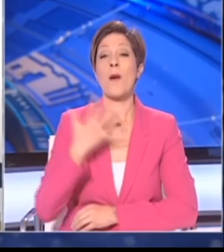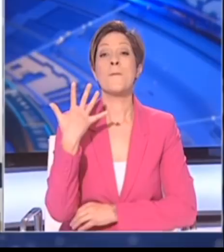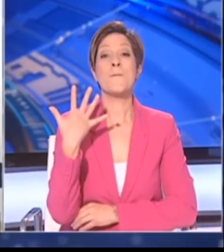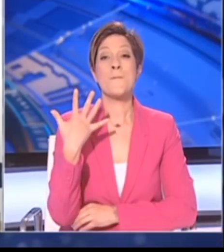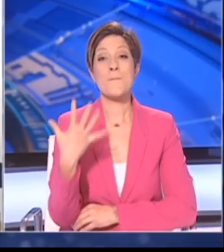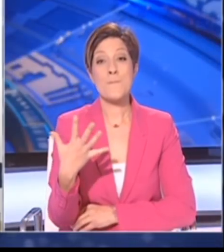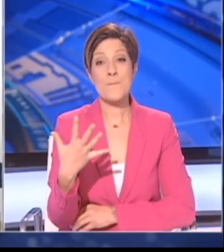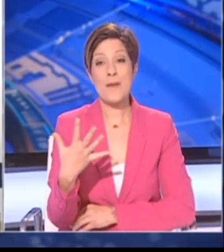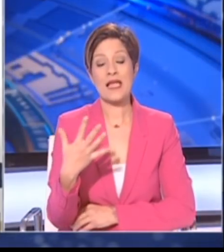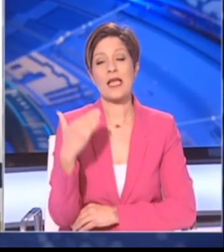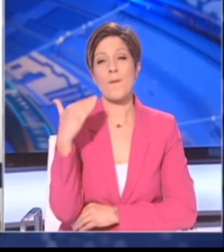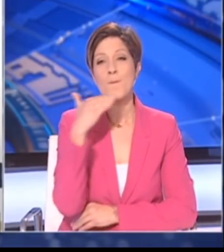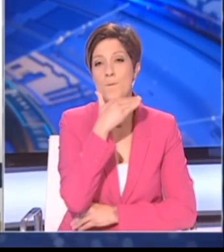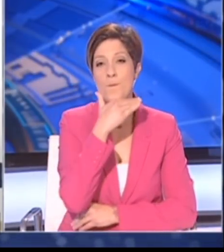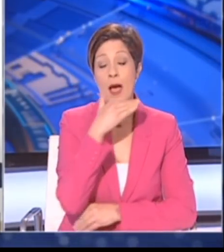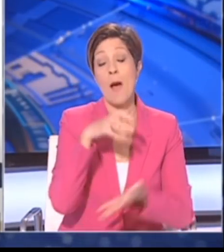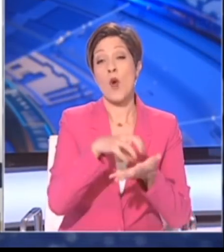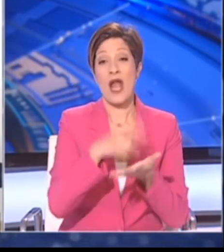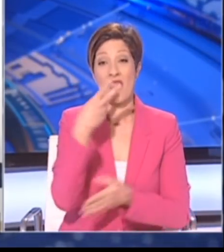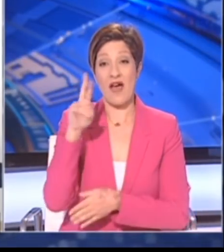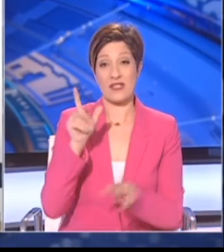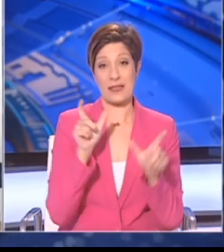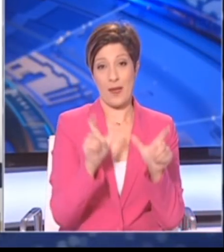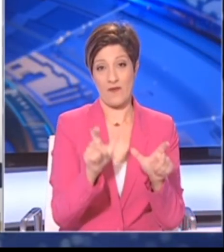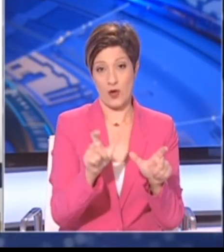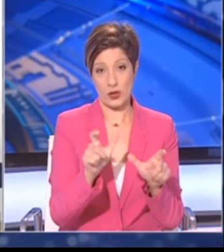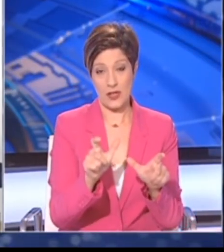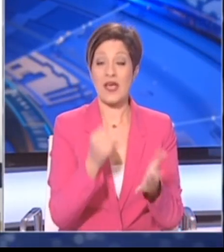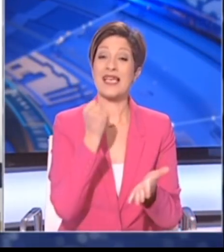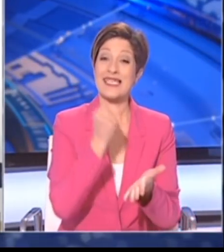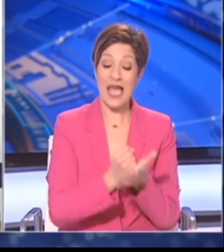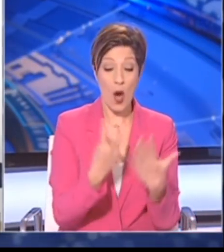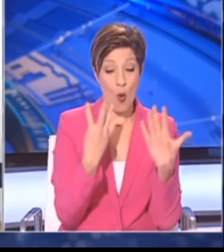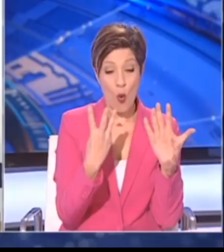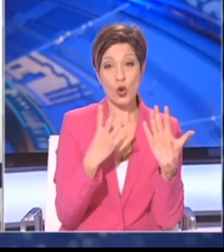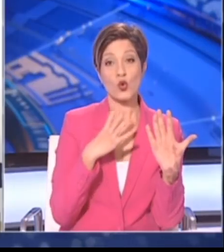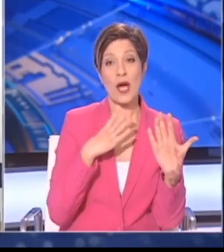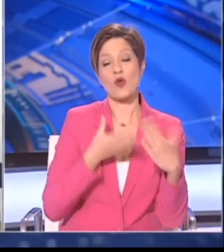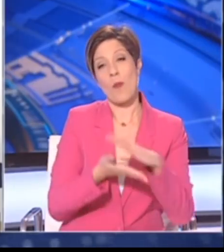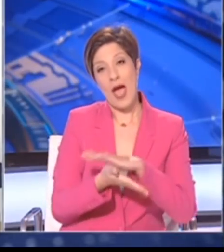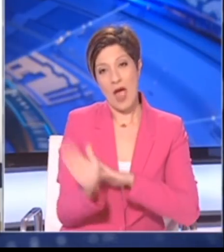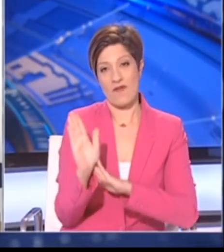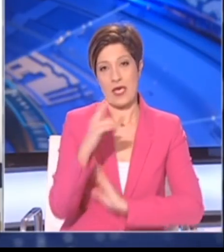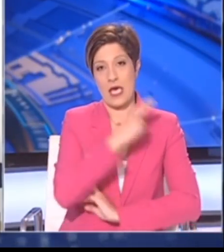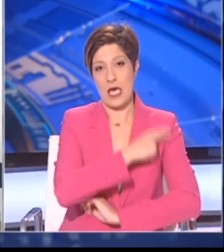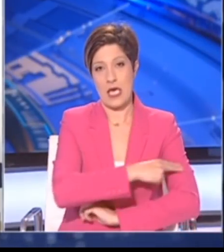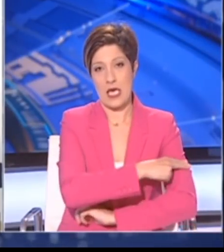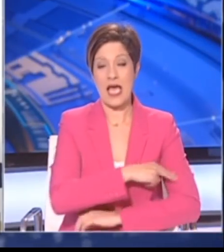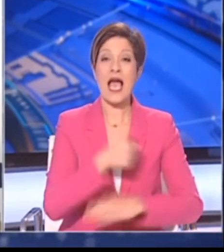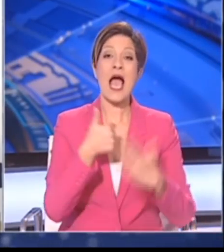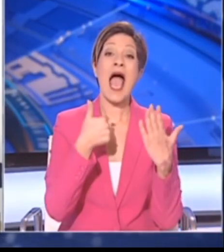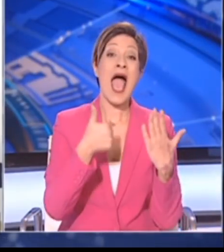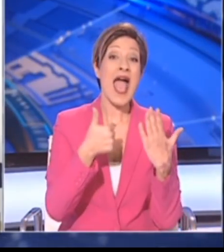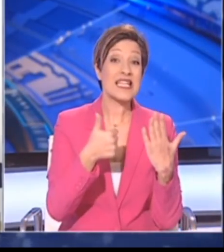οποίων νοσηλεύονται στη Μονάδα Αυξημένης Φροντίδας. Δόθηκαν επίσης 8 εξιτήρια, από τα οποία τα 6